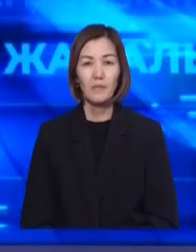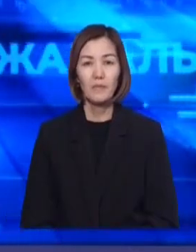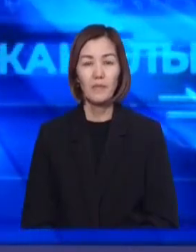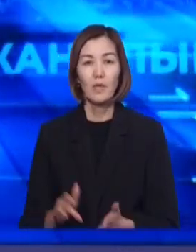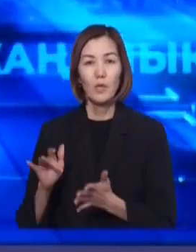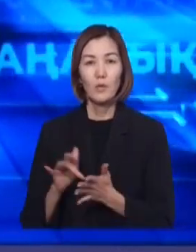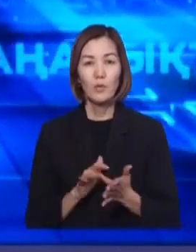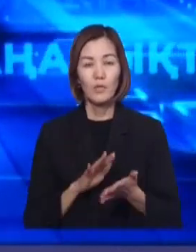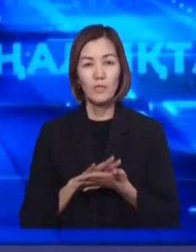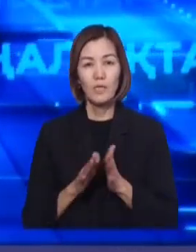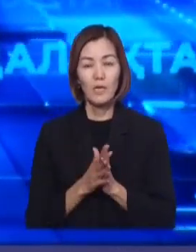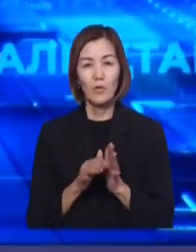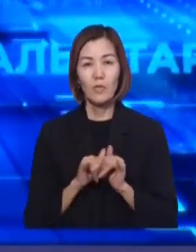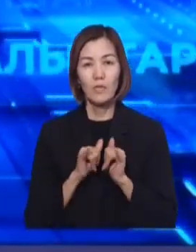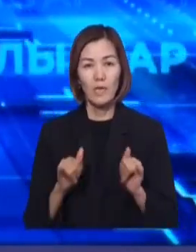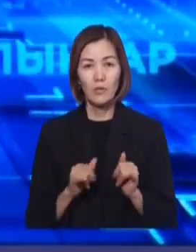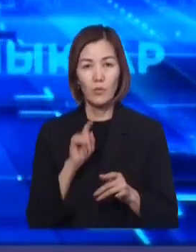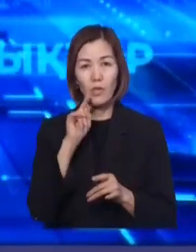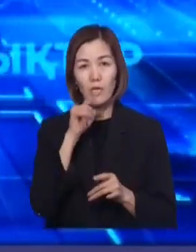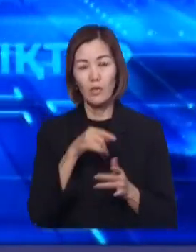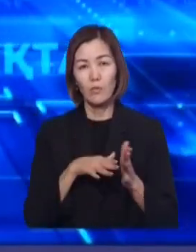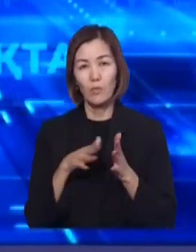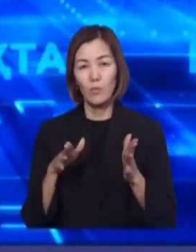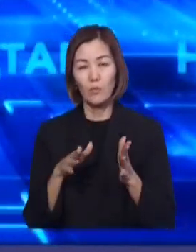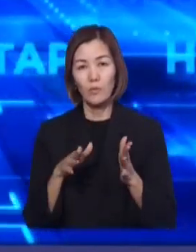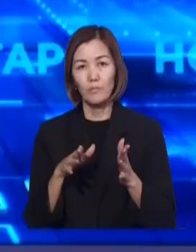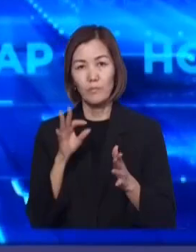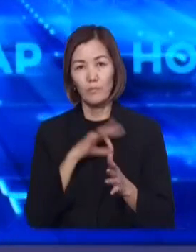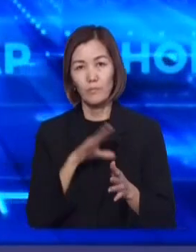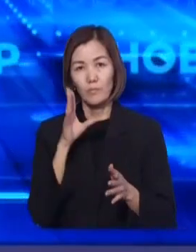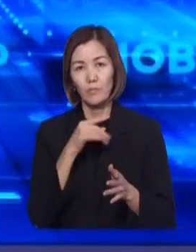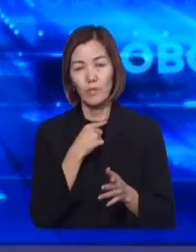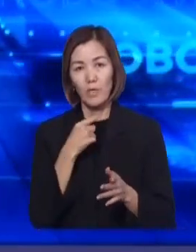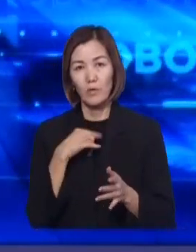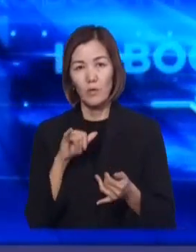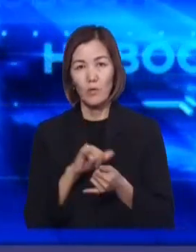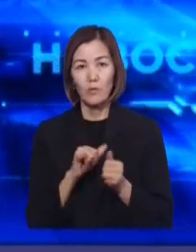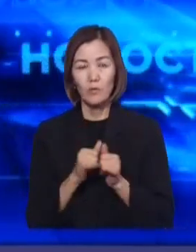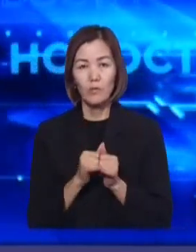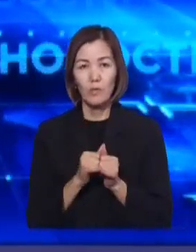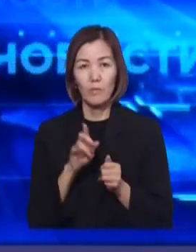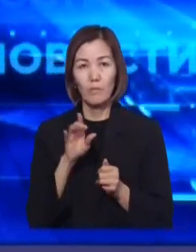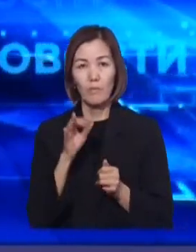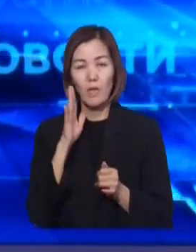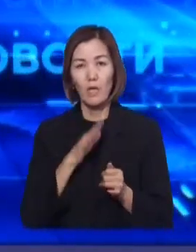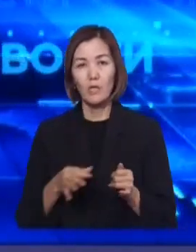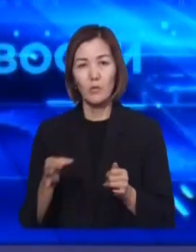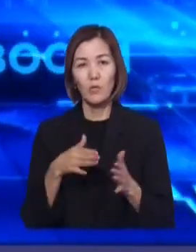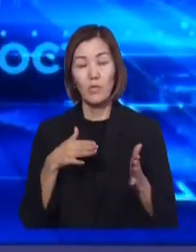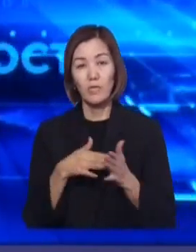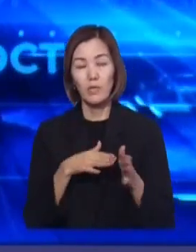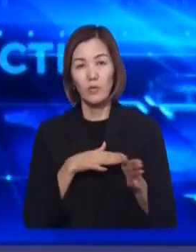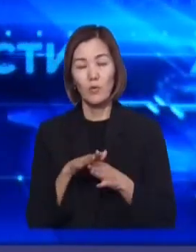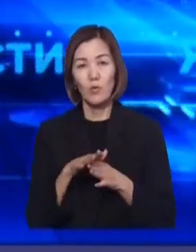Өңірдің туристік әлеуетін арттыру экономикалық өсімге сеп. Талдықорған-Өскемен трассасынан Балқаш көліне дейінгі жол толық